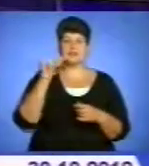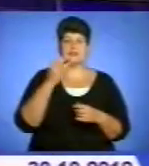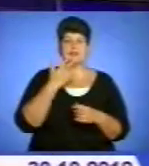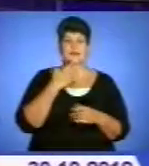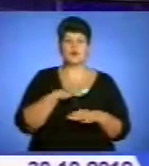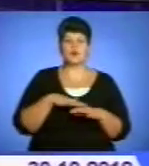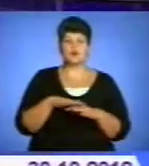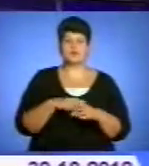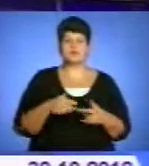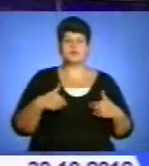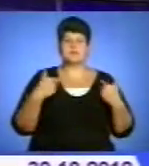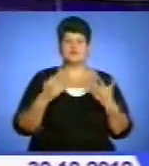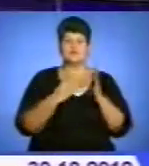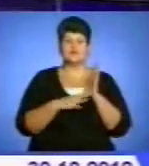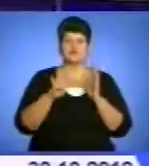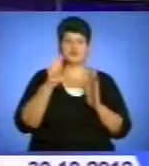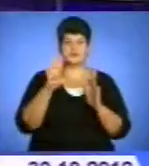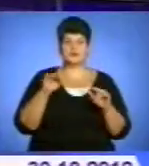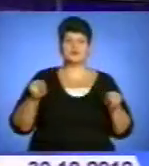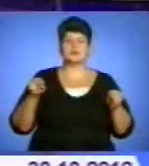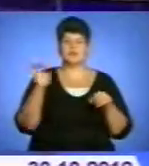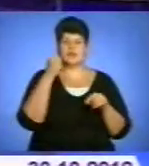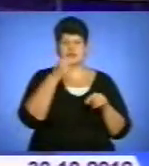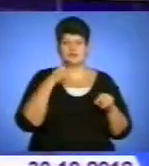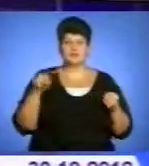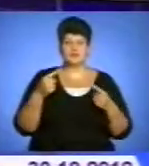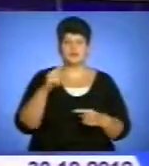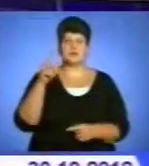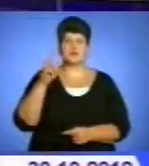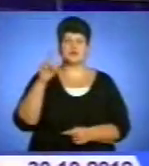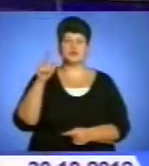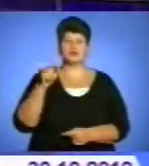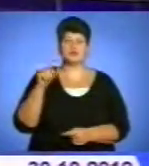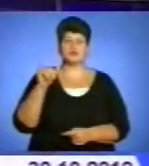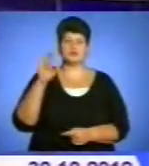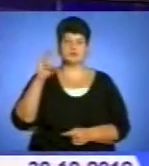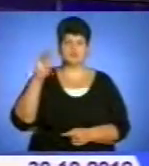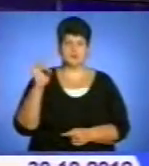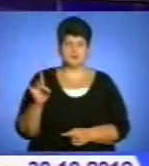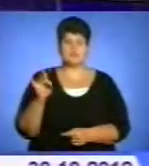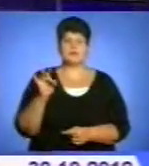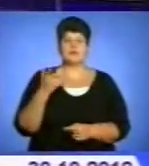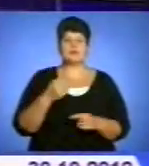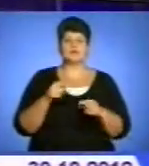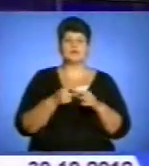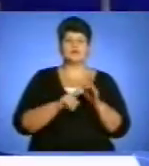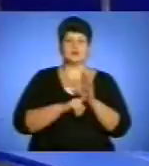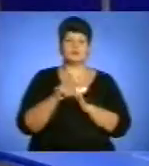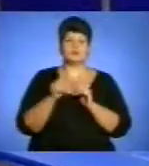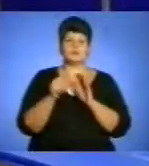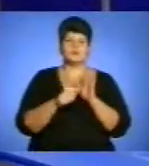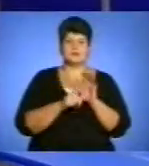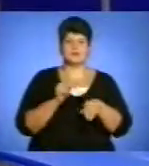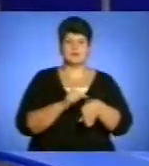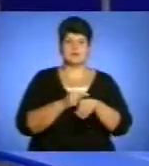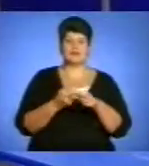94-тій річниці утворення Західноукраїнської народної республіки. Початок святкового заходу о 16-й годині. А на